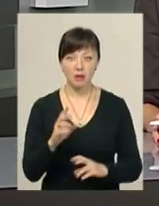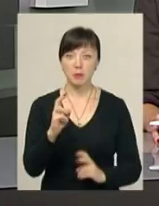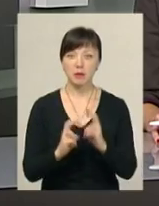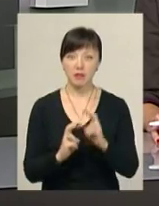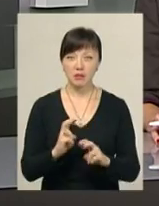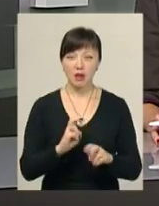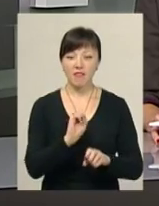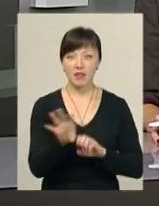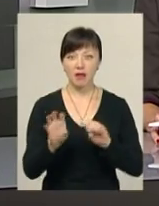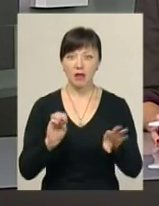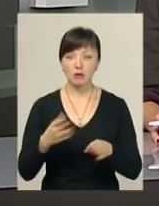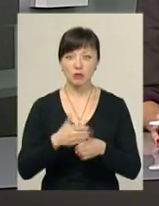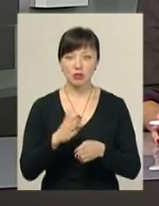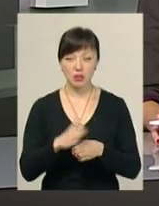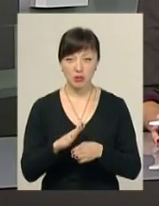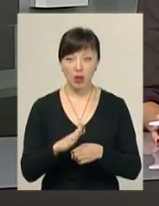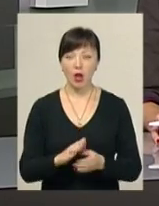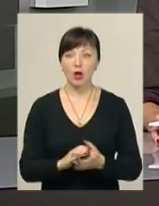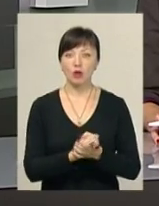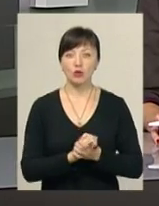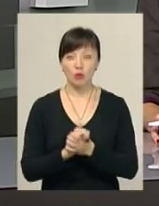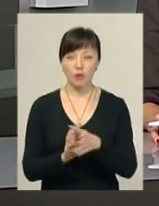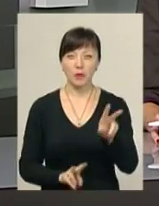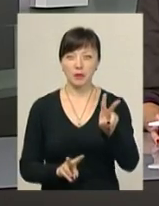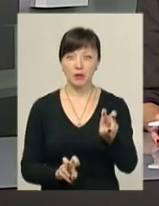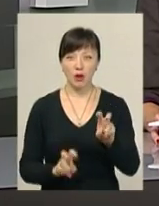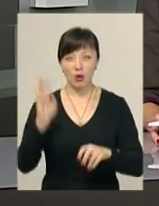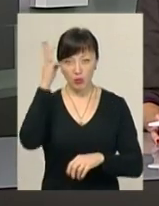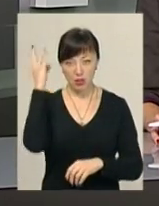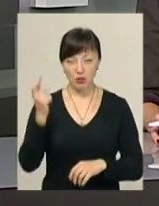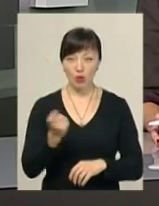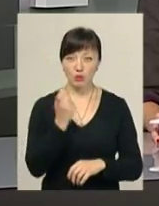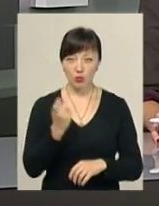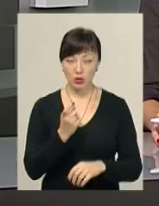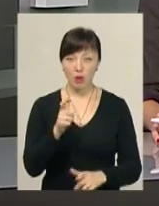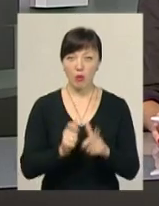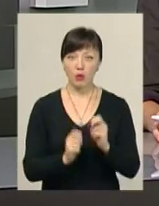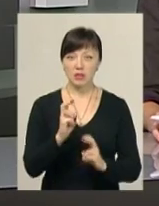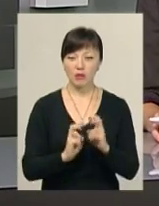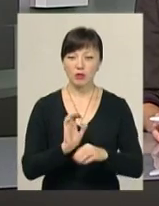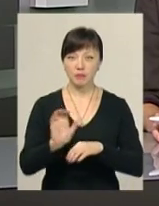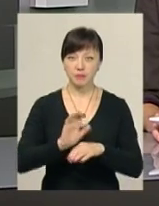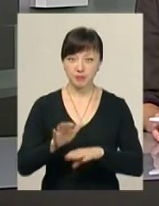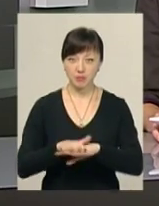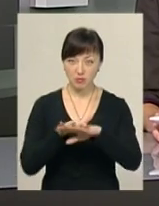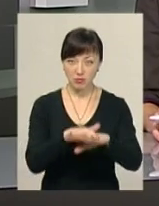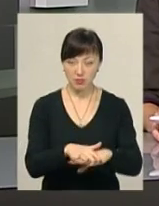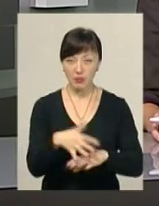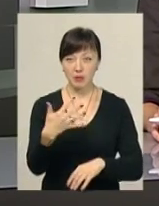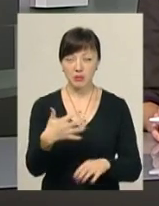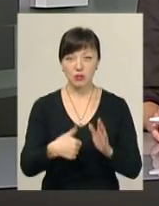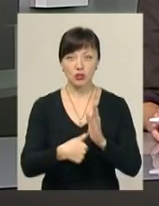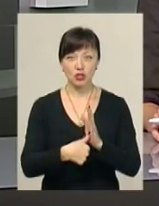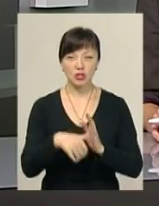підприємство віддаватиме частинами. Зокрема, товариство з обмеженою відповідальністю «Подільський господар» молокозавод щотижня виплачуватиме транш у